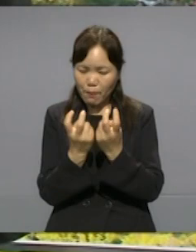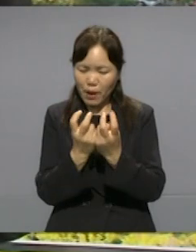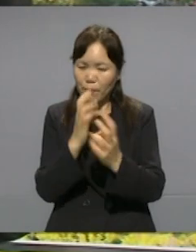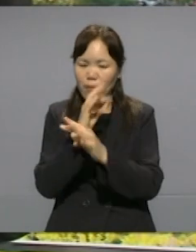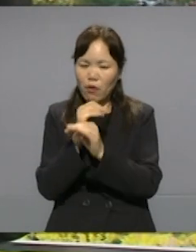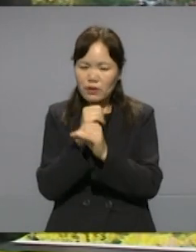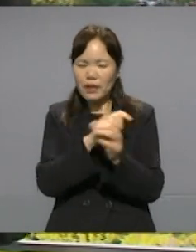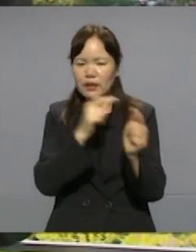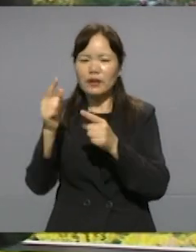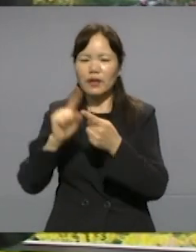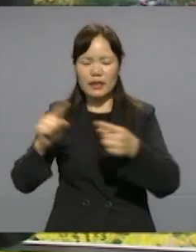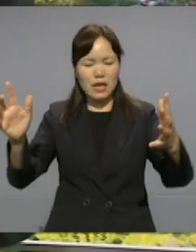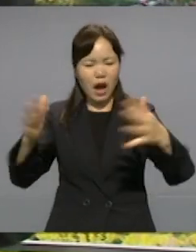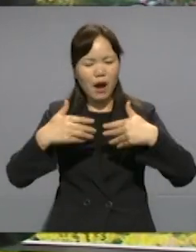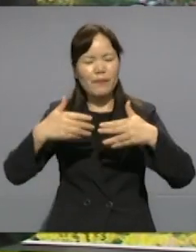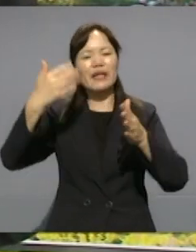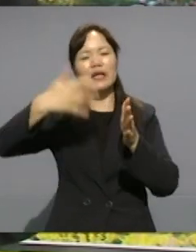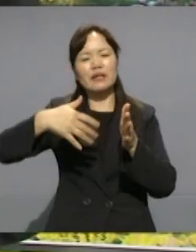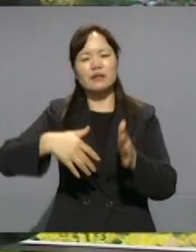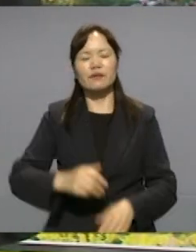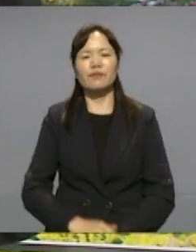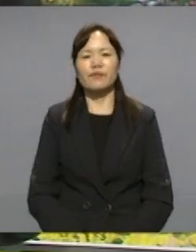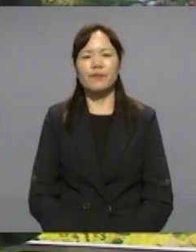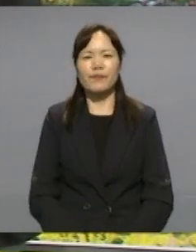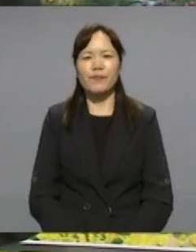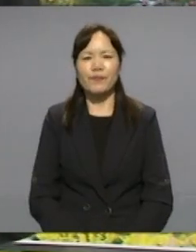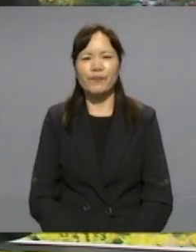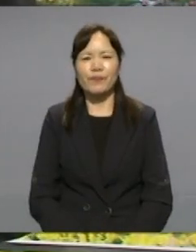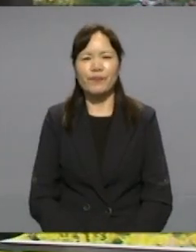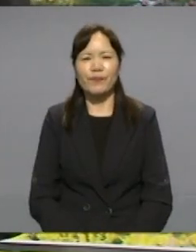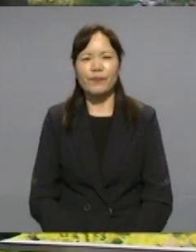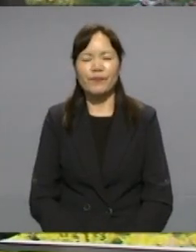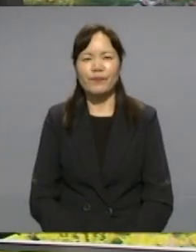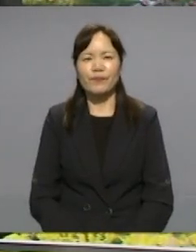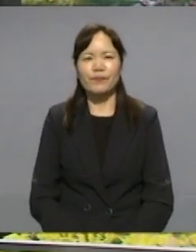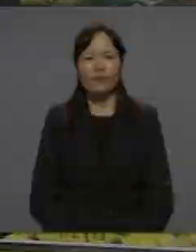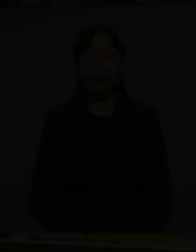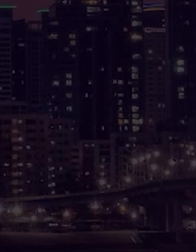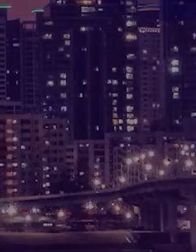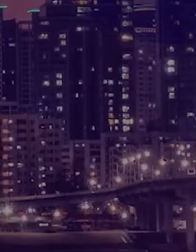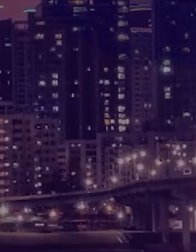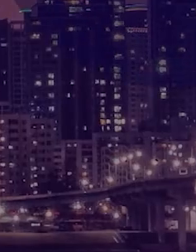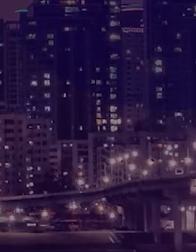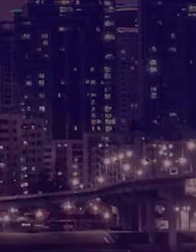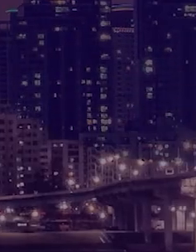방법과 시기에 대해서는 합의를 이루지 못하고 있습니다. OBS 뉴스 황다연입니다.